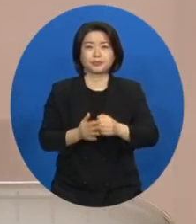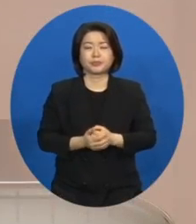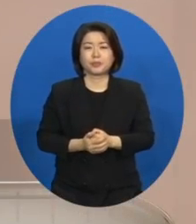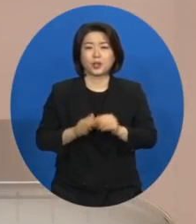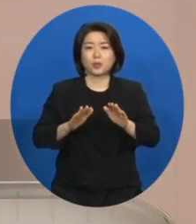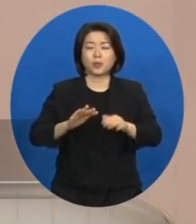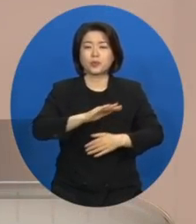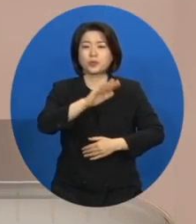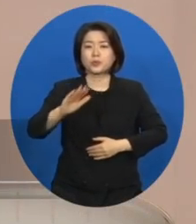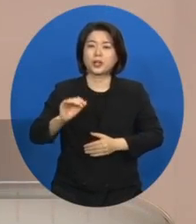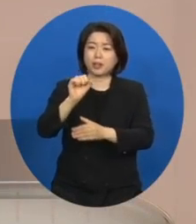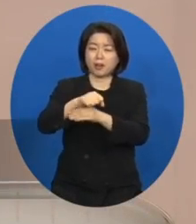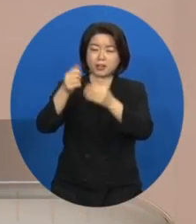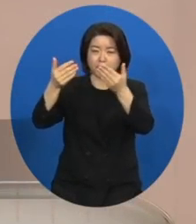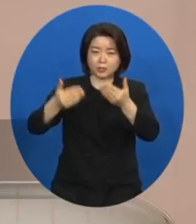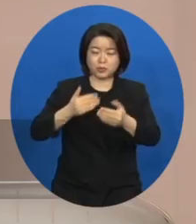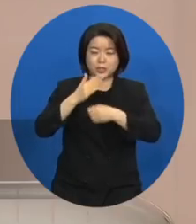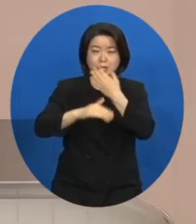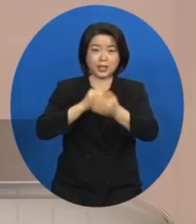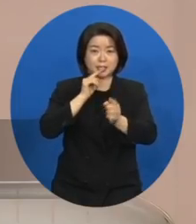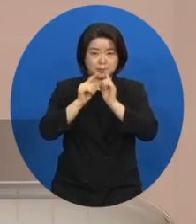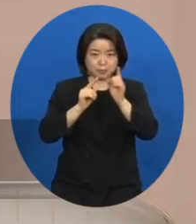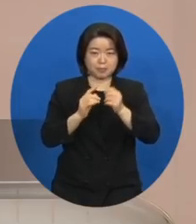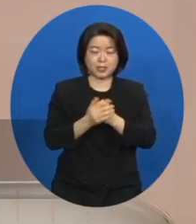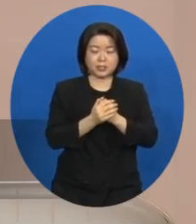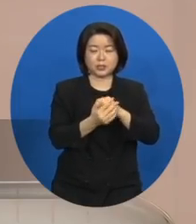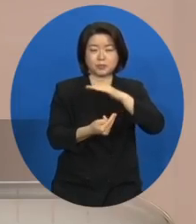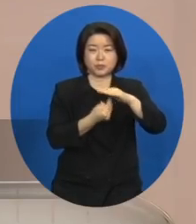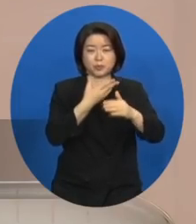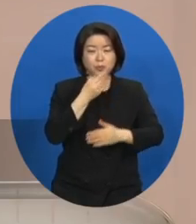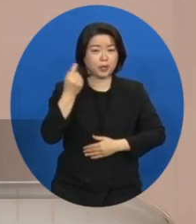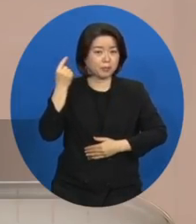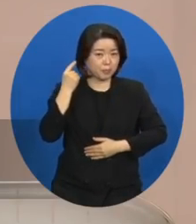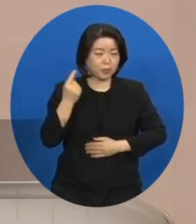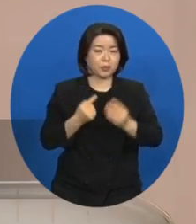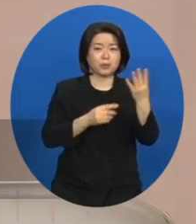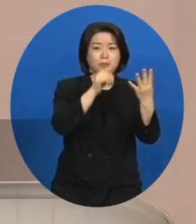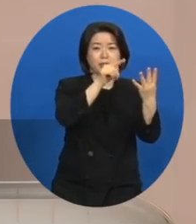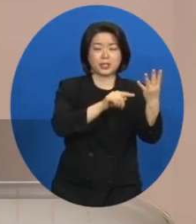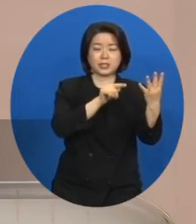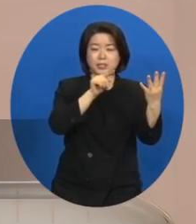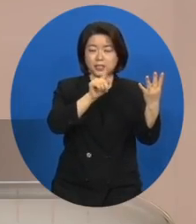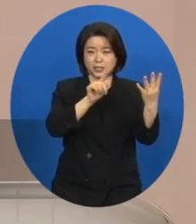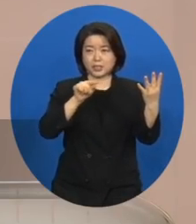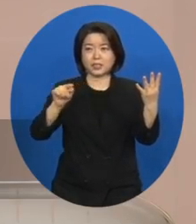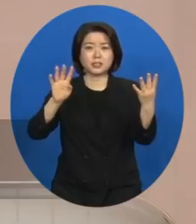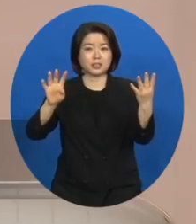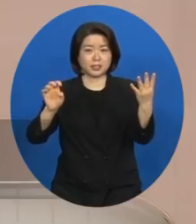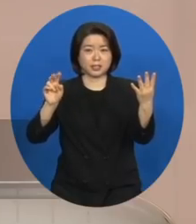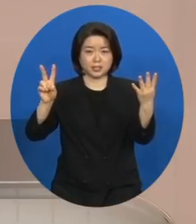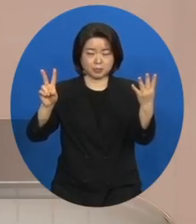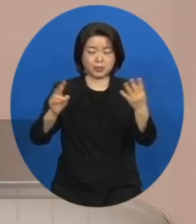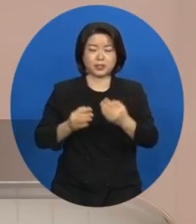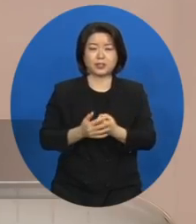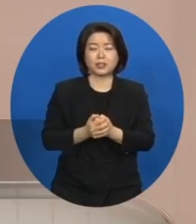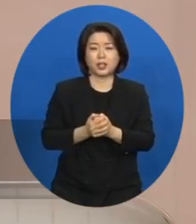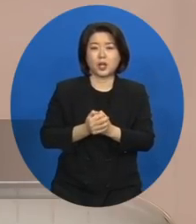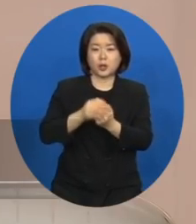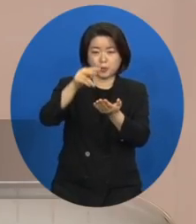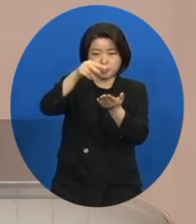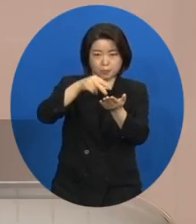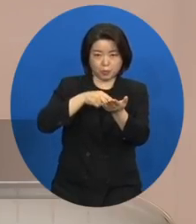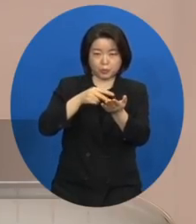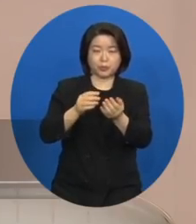오늘 우리에게 허락하신 하나님의 말씀은 요한복음 4장 1절에서 40 이 절까지 의 말씀입니다